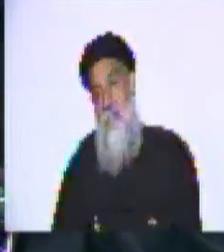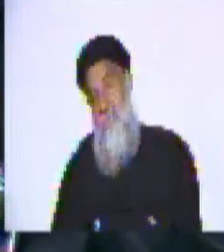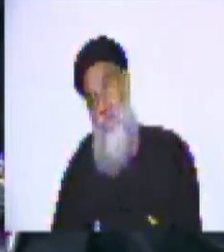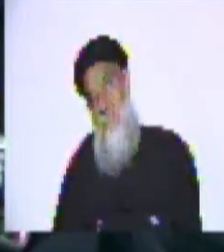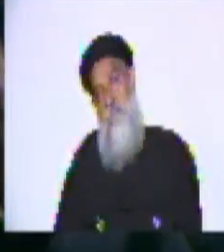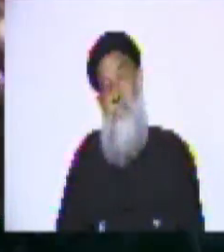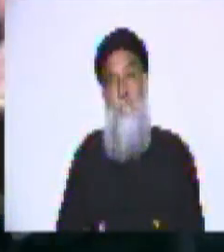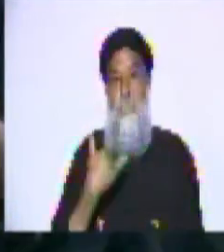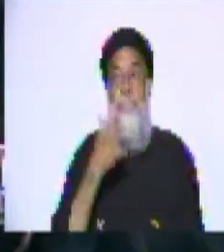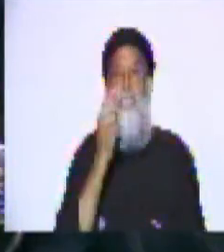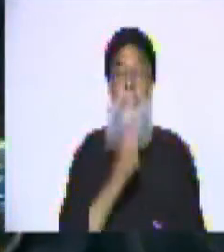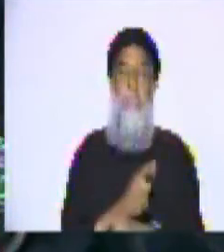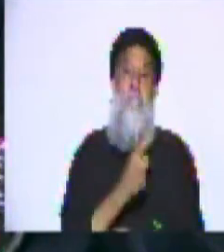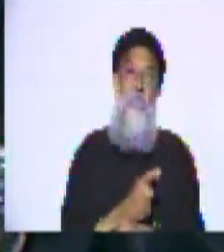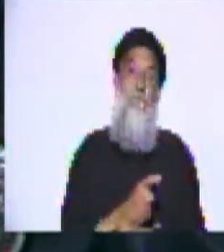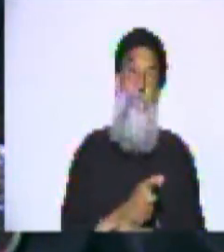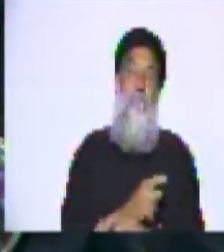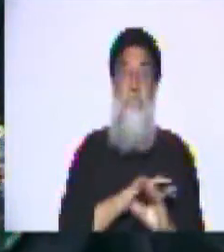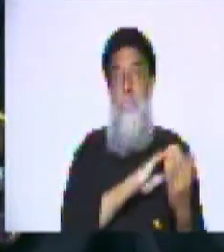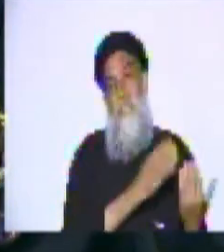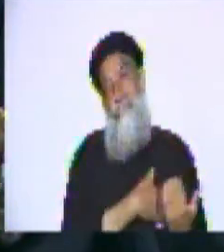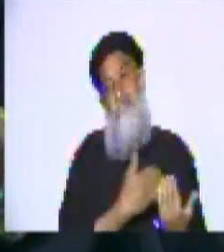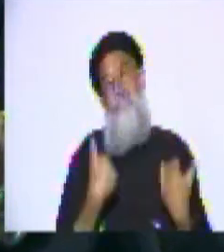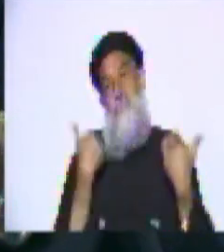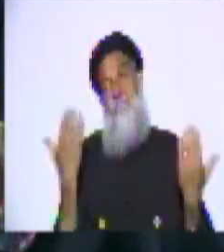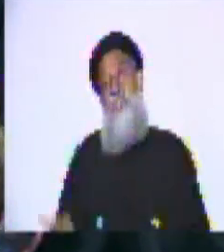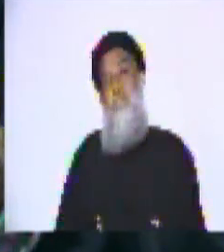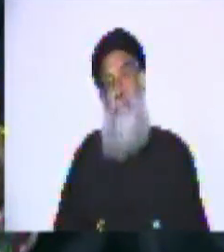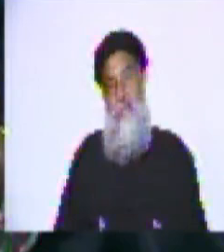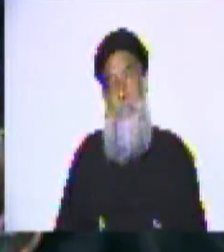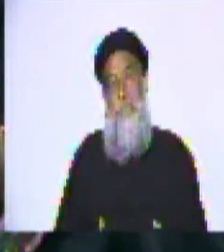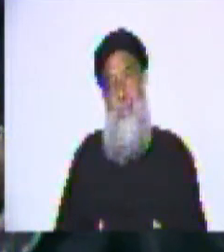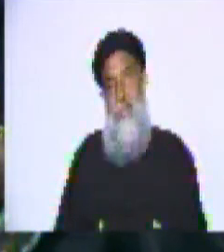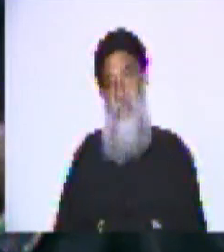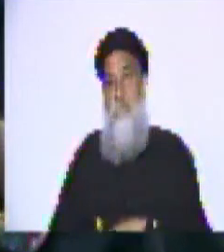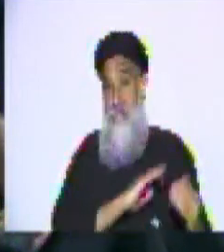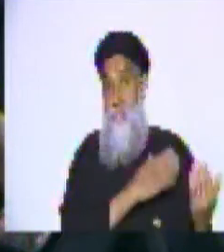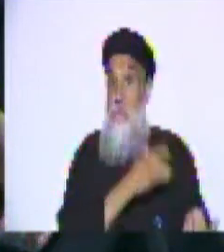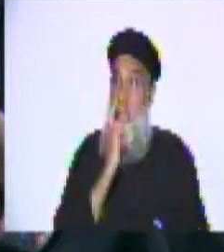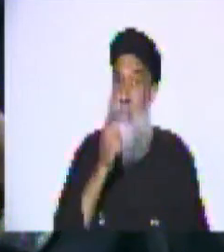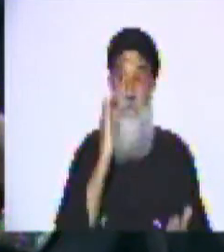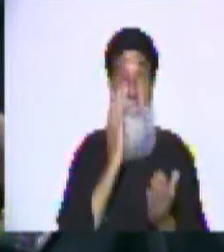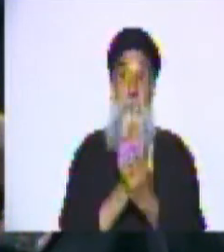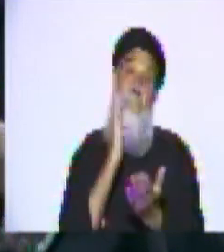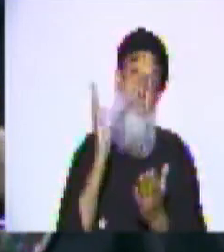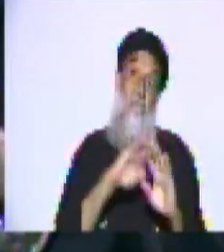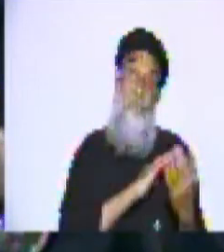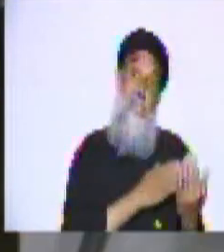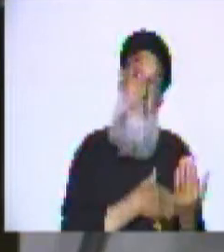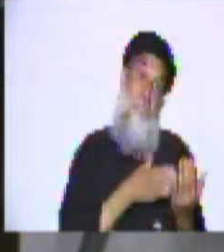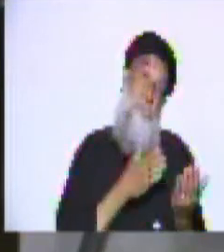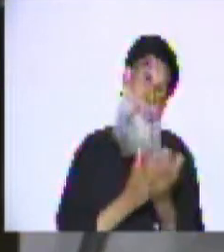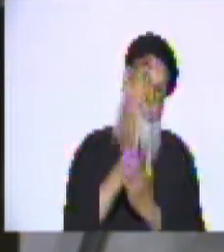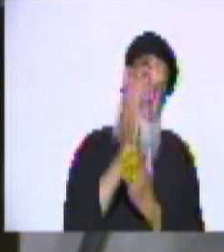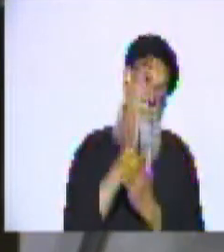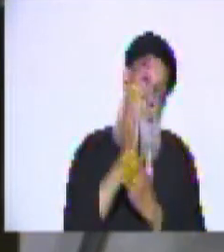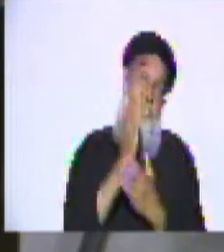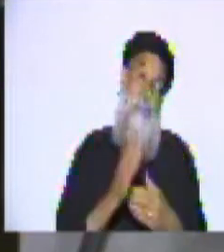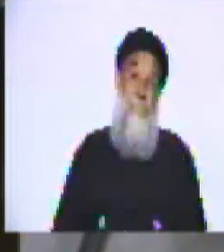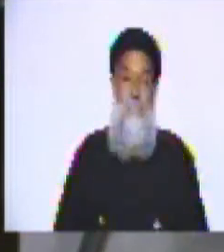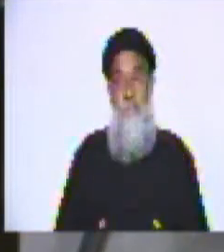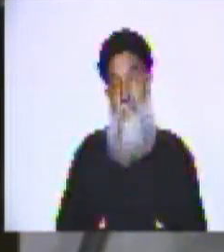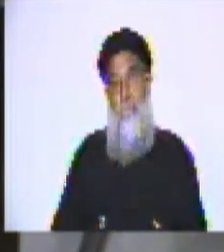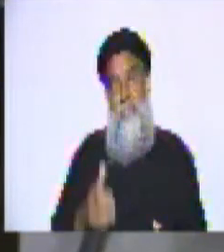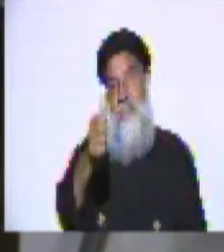ولولا الاباء الرسل ما كناش عرفنا الايمان، يعني ما كانش وصل لنا الايمان السليم يعني. ده كلام صح. لانهم